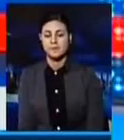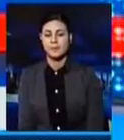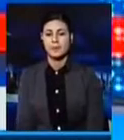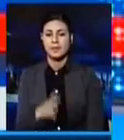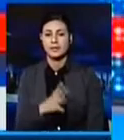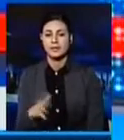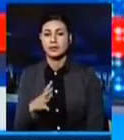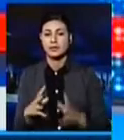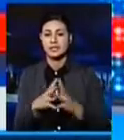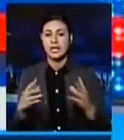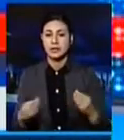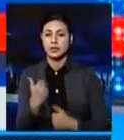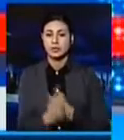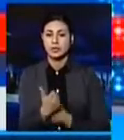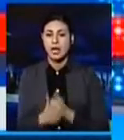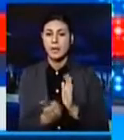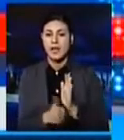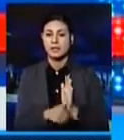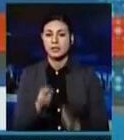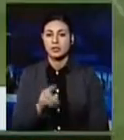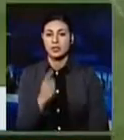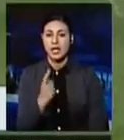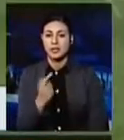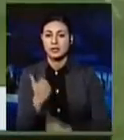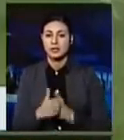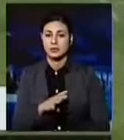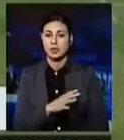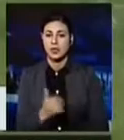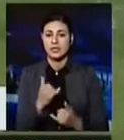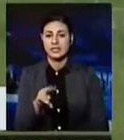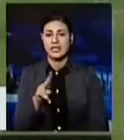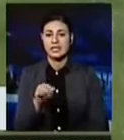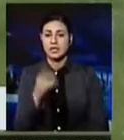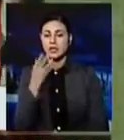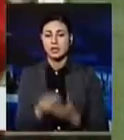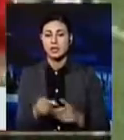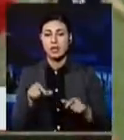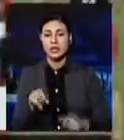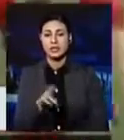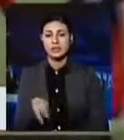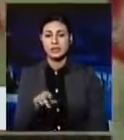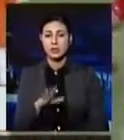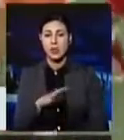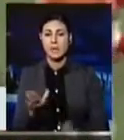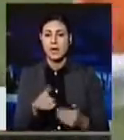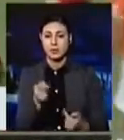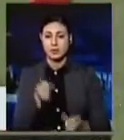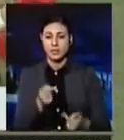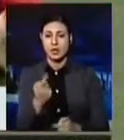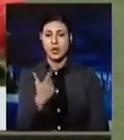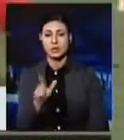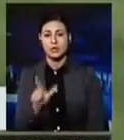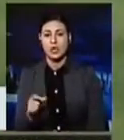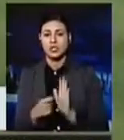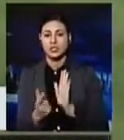საქართველოს სარაგბო ჩემპიონატში მეექვსე ტურის ერთი მატჩი დღეს გაიმართა. ლელო სარასენსი საკუთარ მოედანზე ბათუმს დაუპირისპირდა და